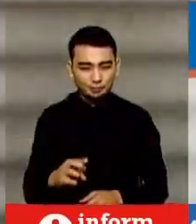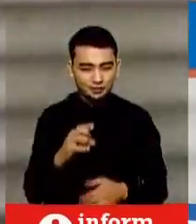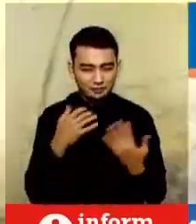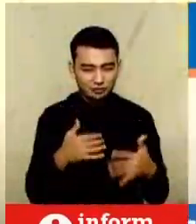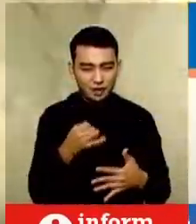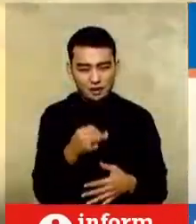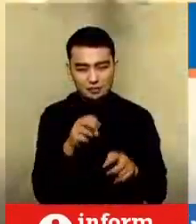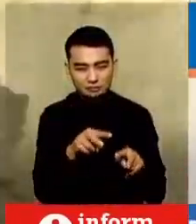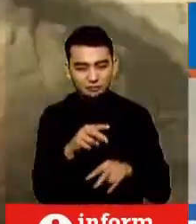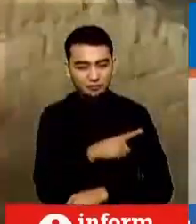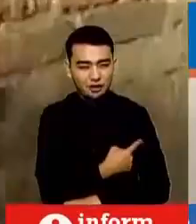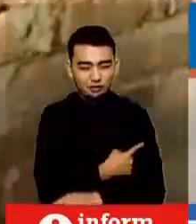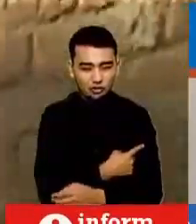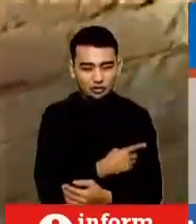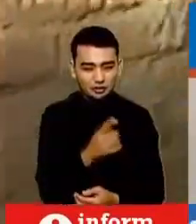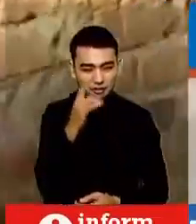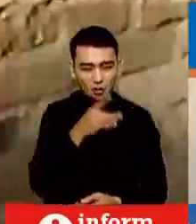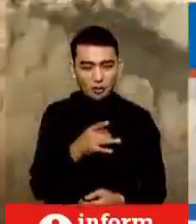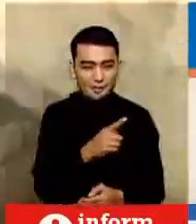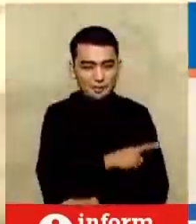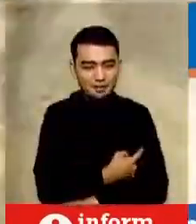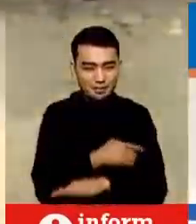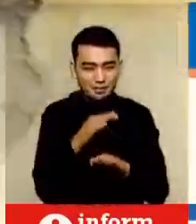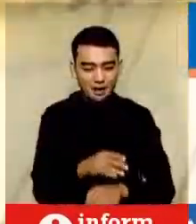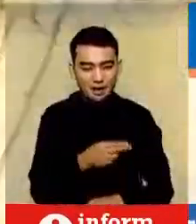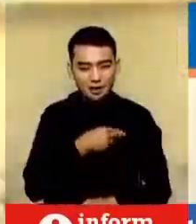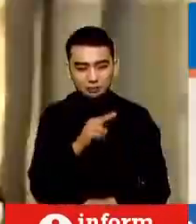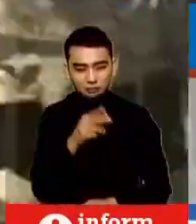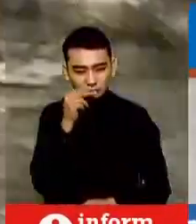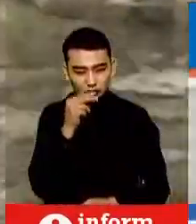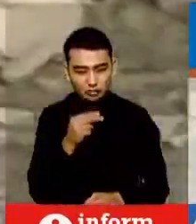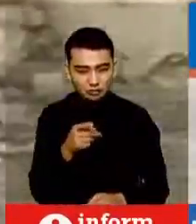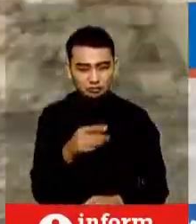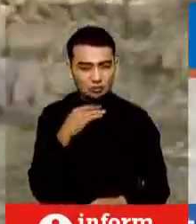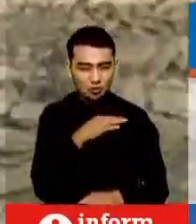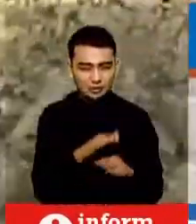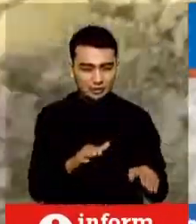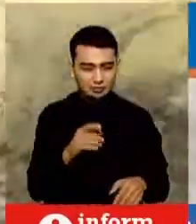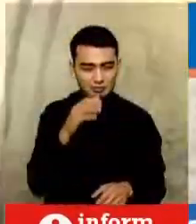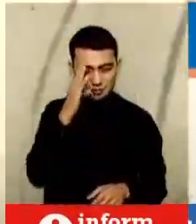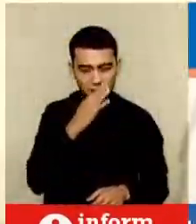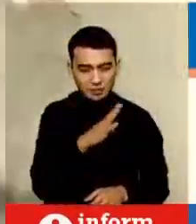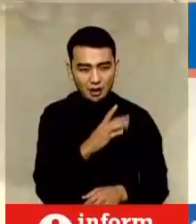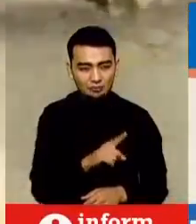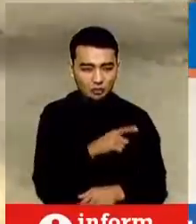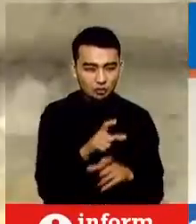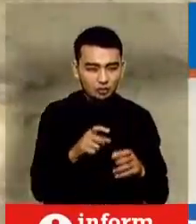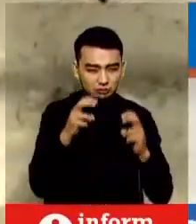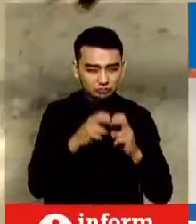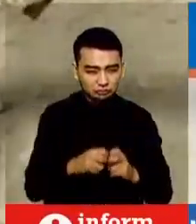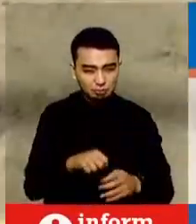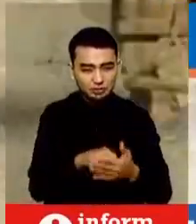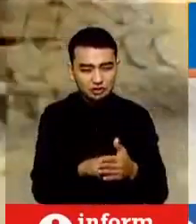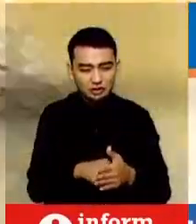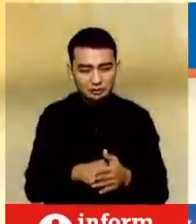находятся под наблюдением врачей в районной больнице. Погибший мужчина был многодетным отцом. Сейчас специалисты выясняют причины